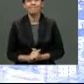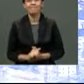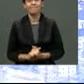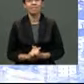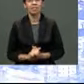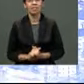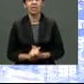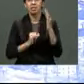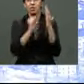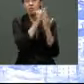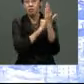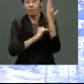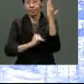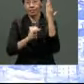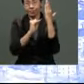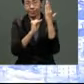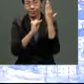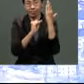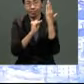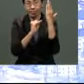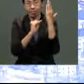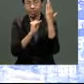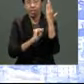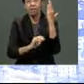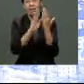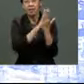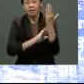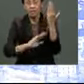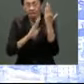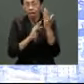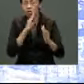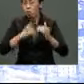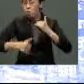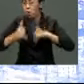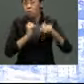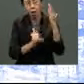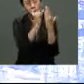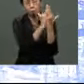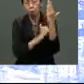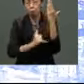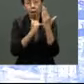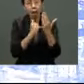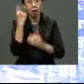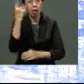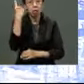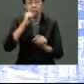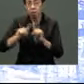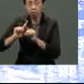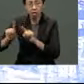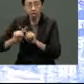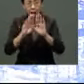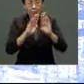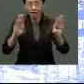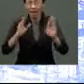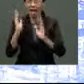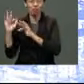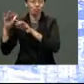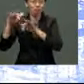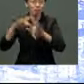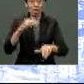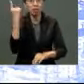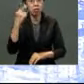ระหว่างจังหวัดภายในประเทศกันอย่างเสรีจะเกิดอะไรขึ้นแหล่งท่องเที่ยวต่างๆที่จะต้องเกิดขึ้นจะต้